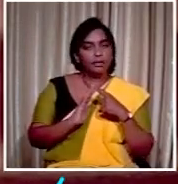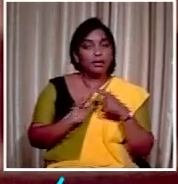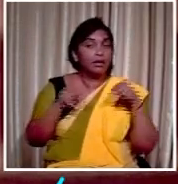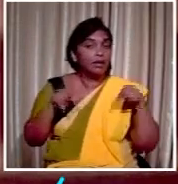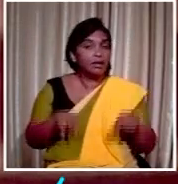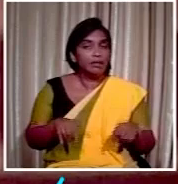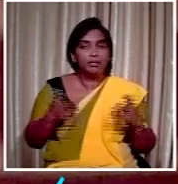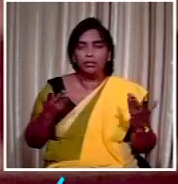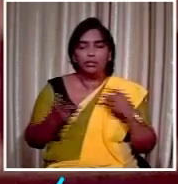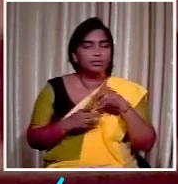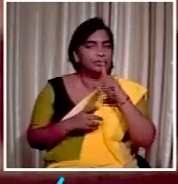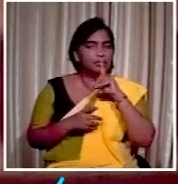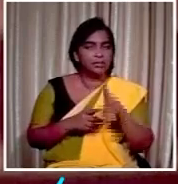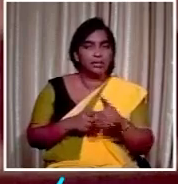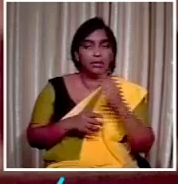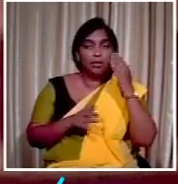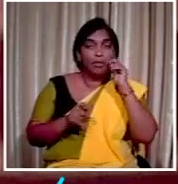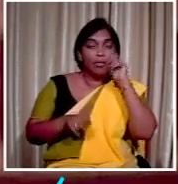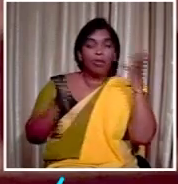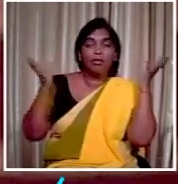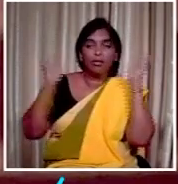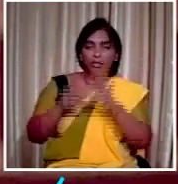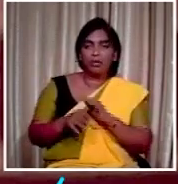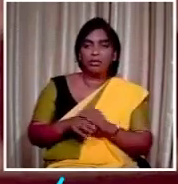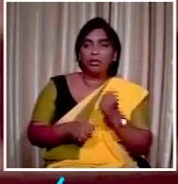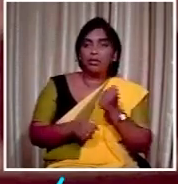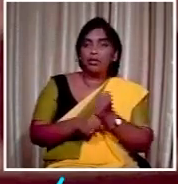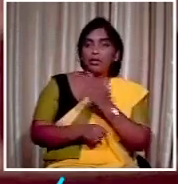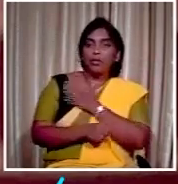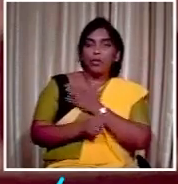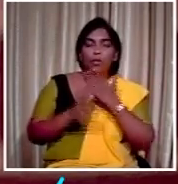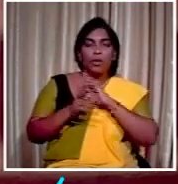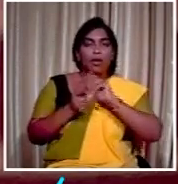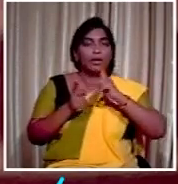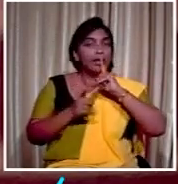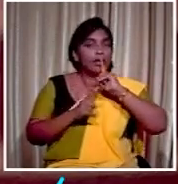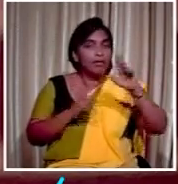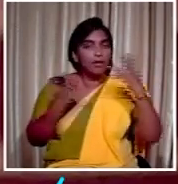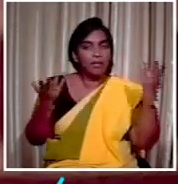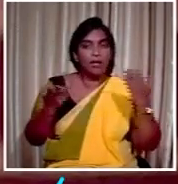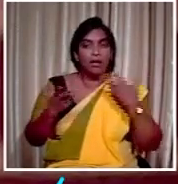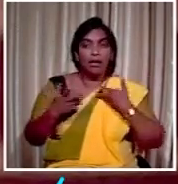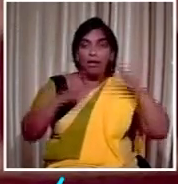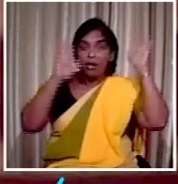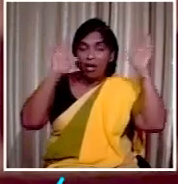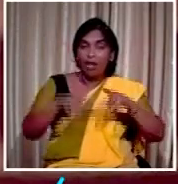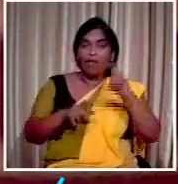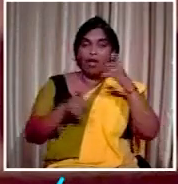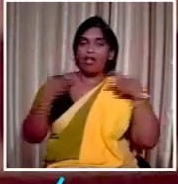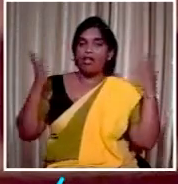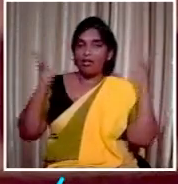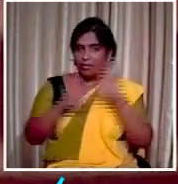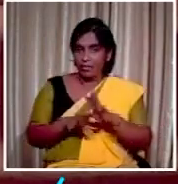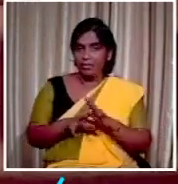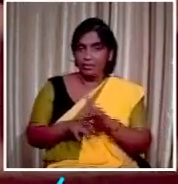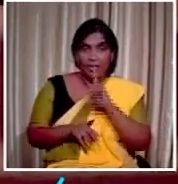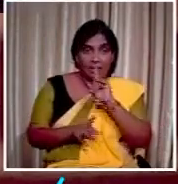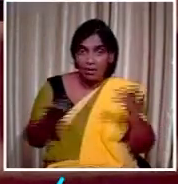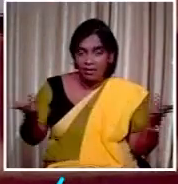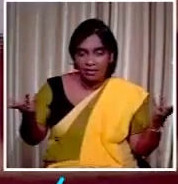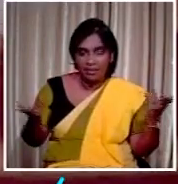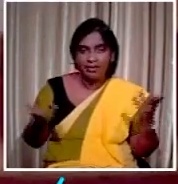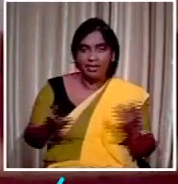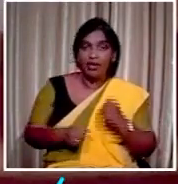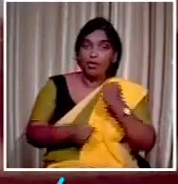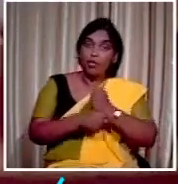මොනවාද කියන්නේ කොල්ලෝ පාරේ ගෝටාය පා කිව්වට අපි ආවා කොළඹට එහෙම නෙමෙයි